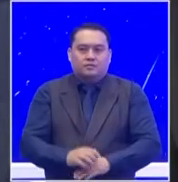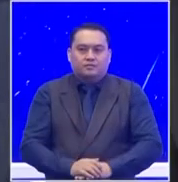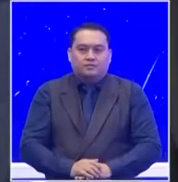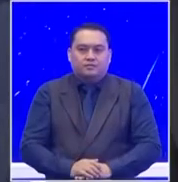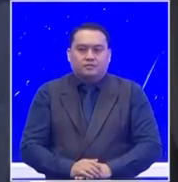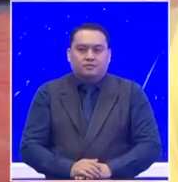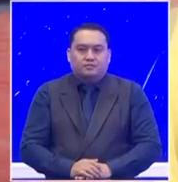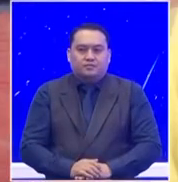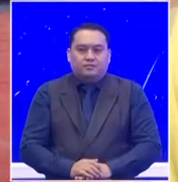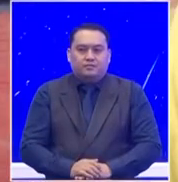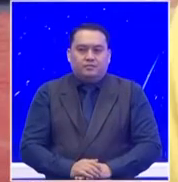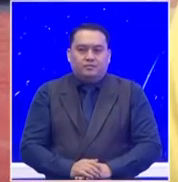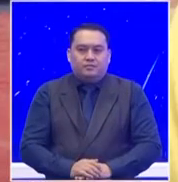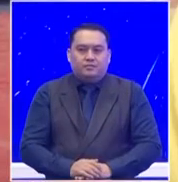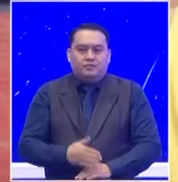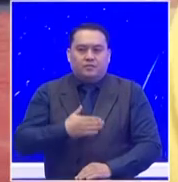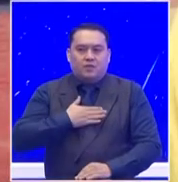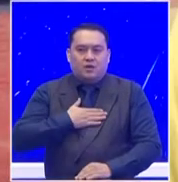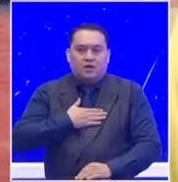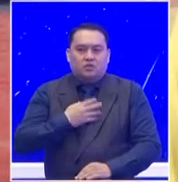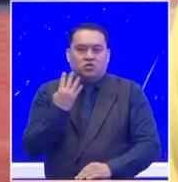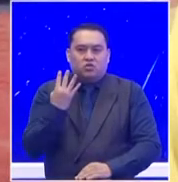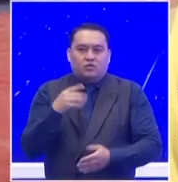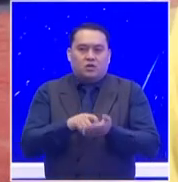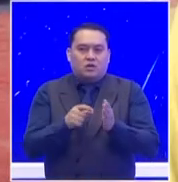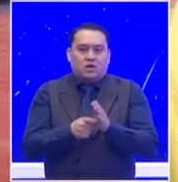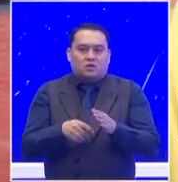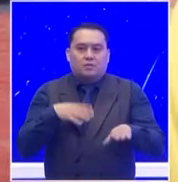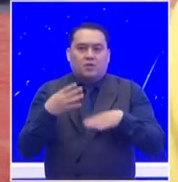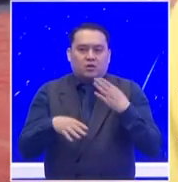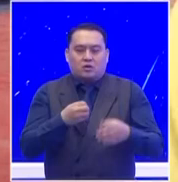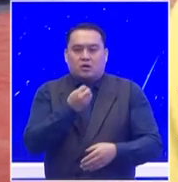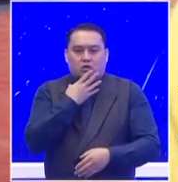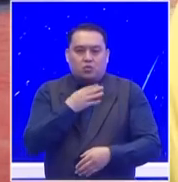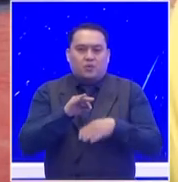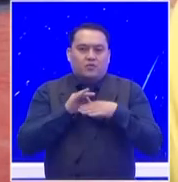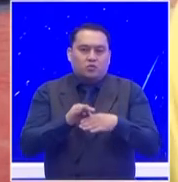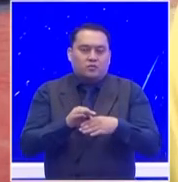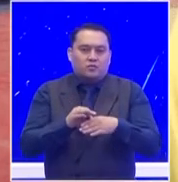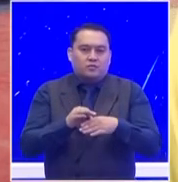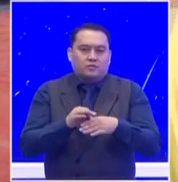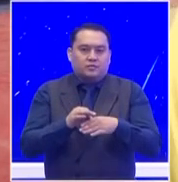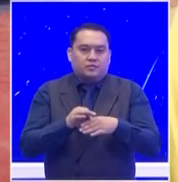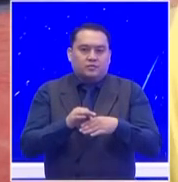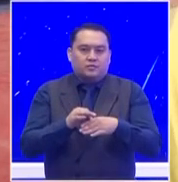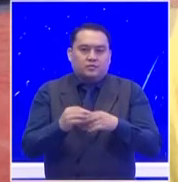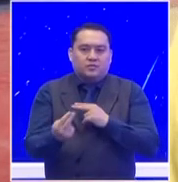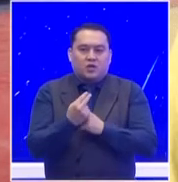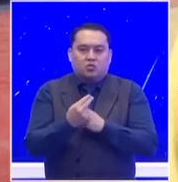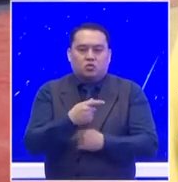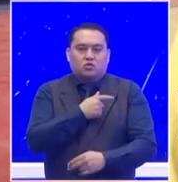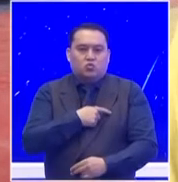счетом. Занимаюсь с 4 класса. Соревнования очень проходят хорошо. Хорошие тренера,